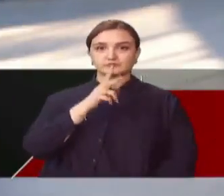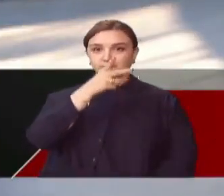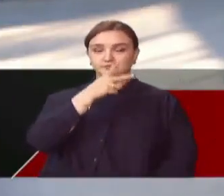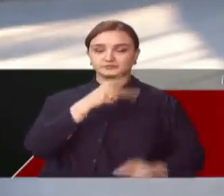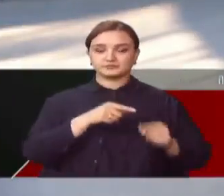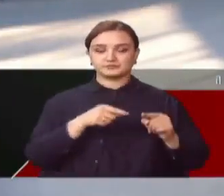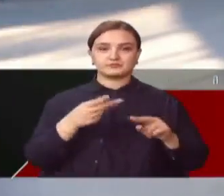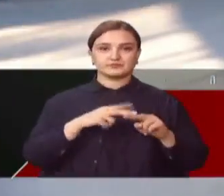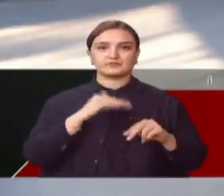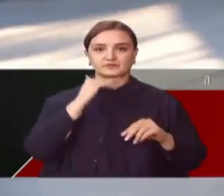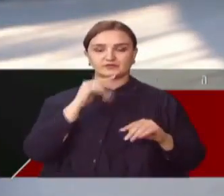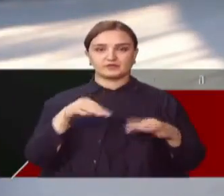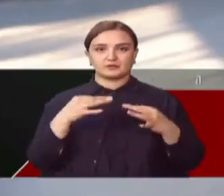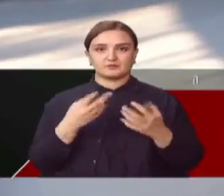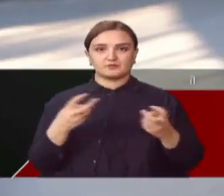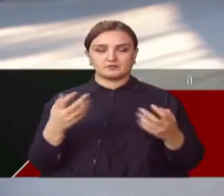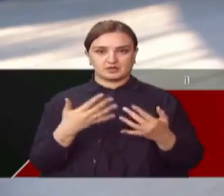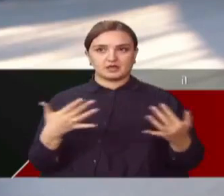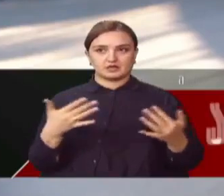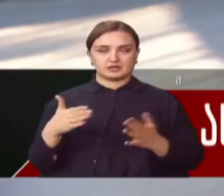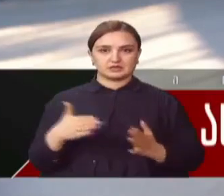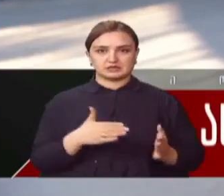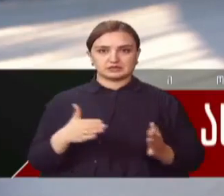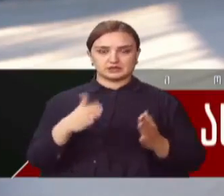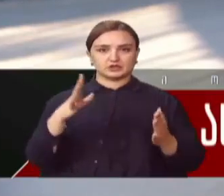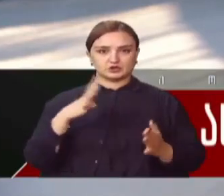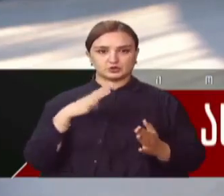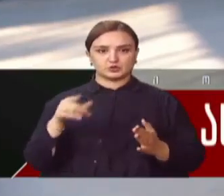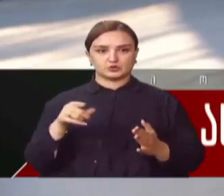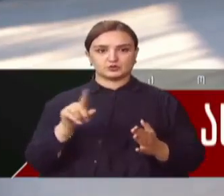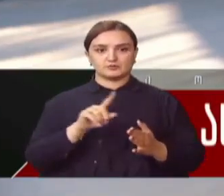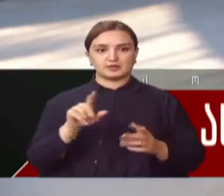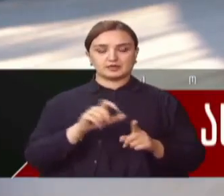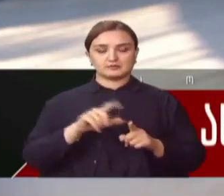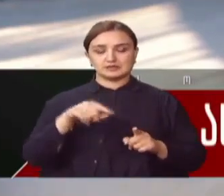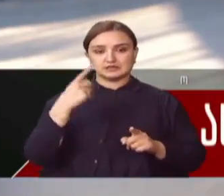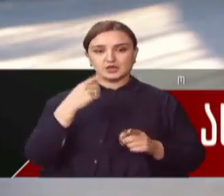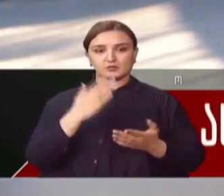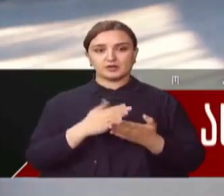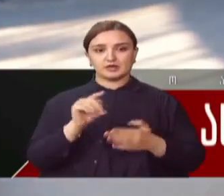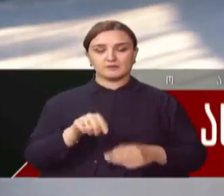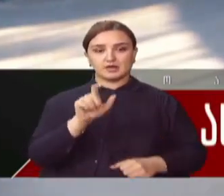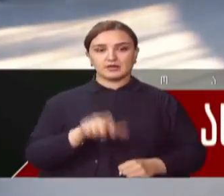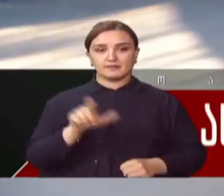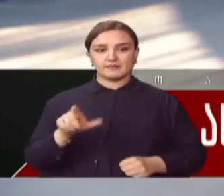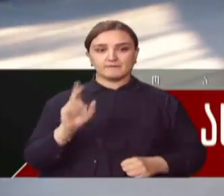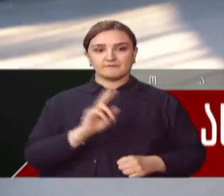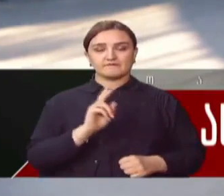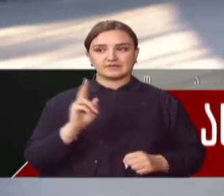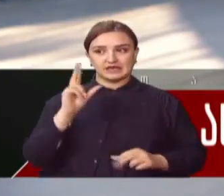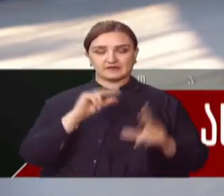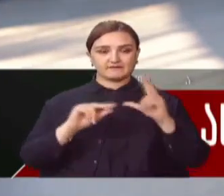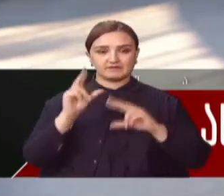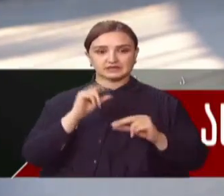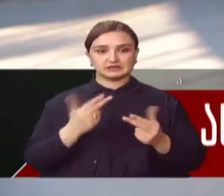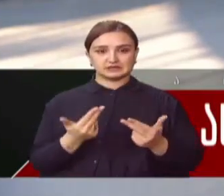sașolatro, asetcat automobili gzași imcope bodes. Magram sau pare imazero, amadamiane vesvada care gai toalesine